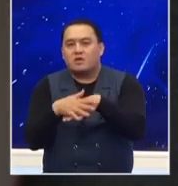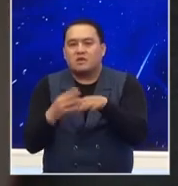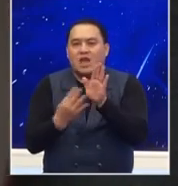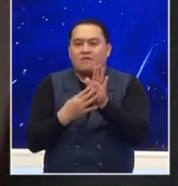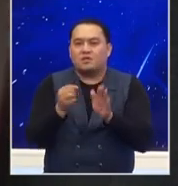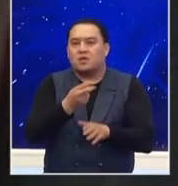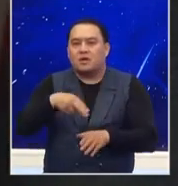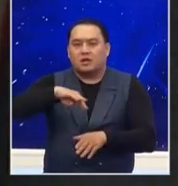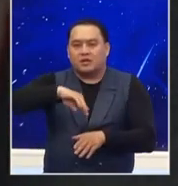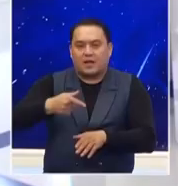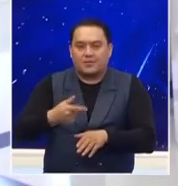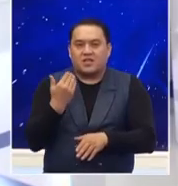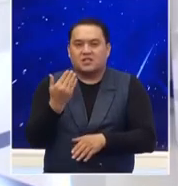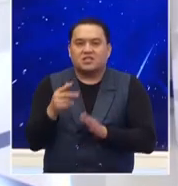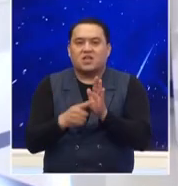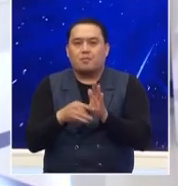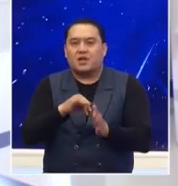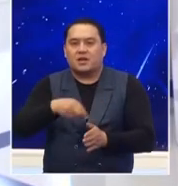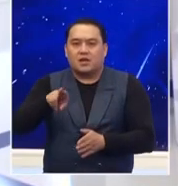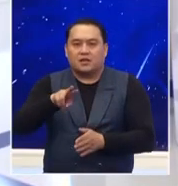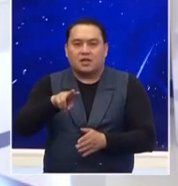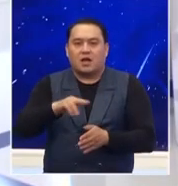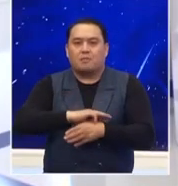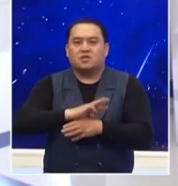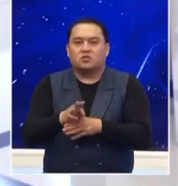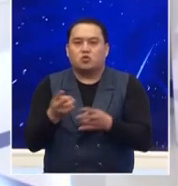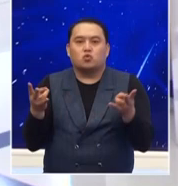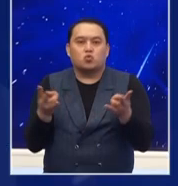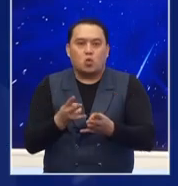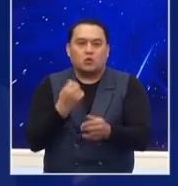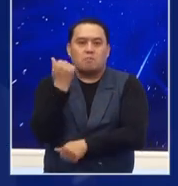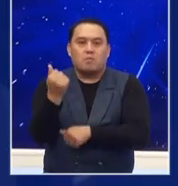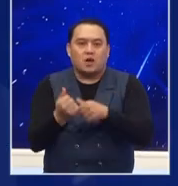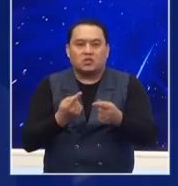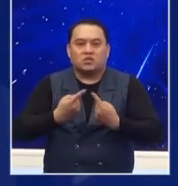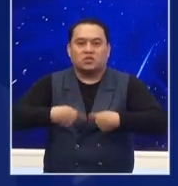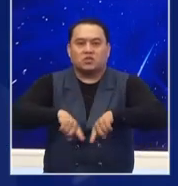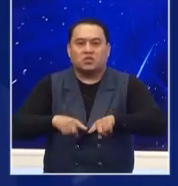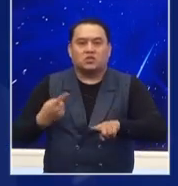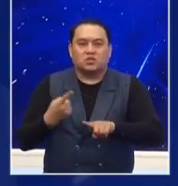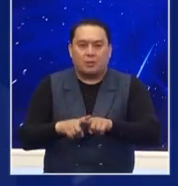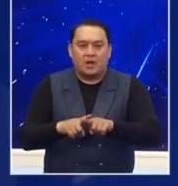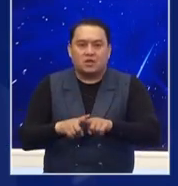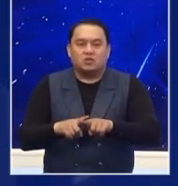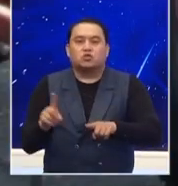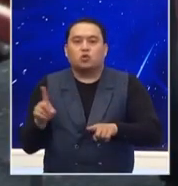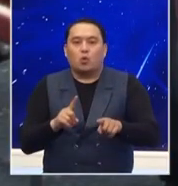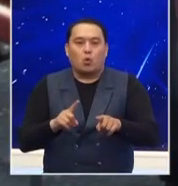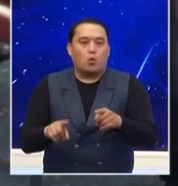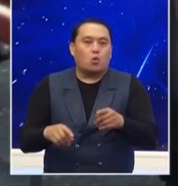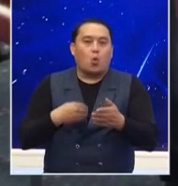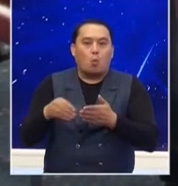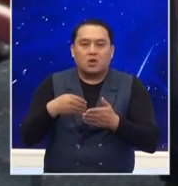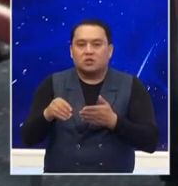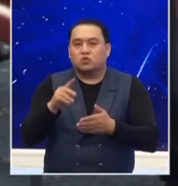9 миллиардов. Из них свыше 7 миллиардов на оснащение необходимой материально-технической базы. Также